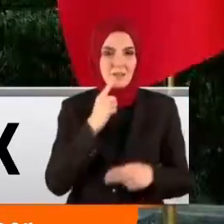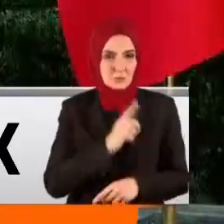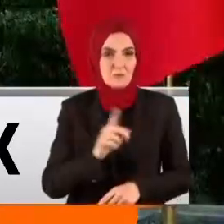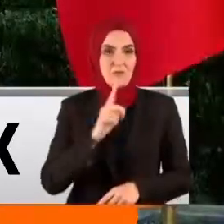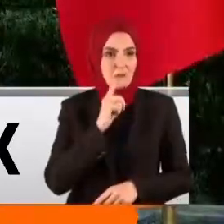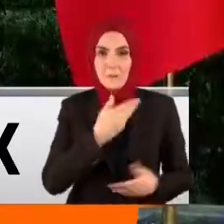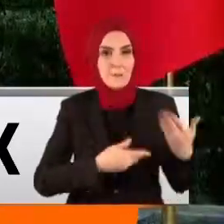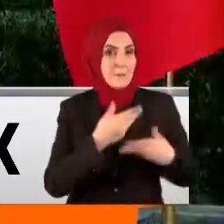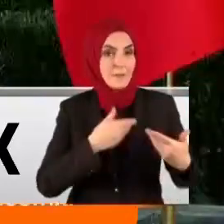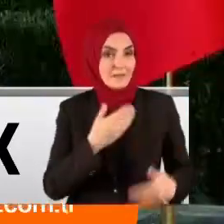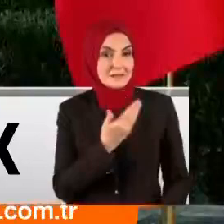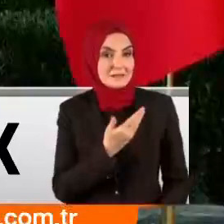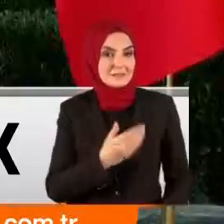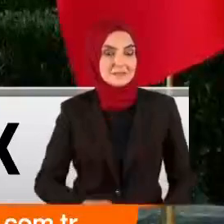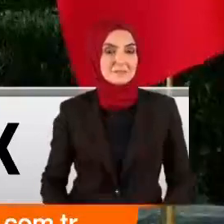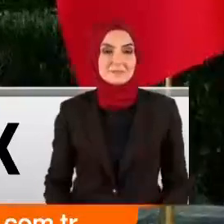bana aktardınız.